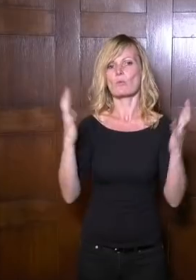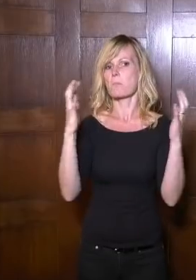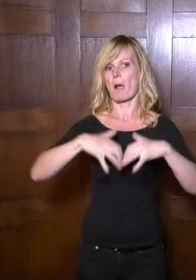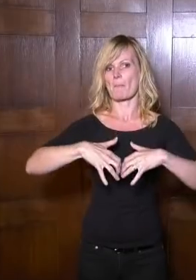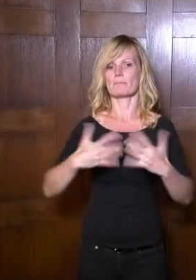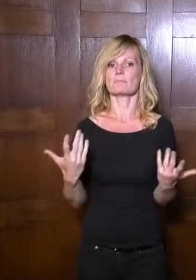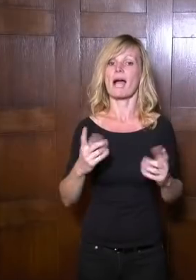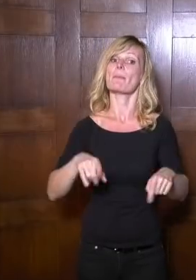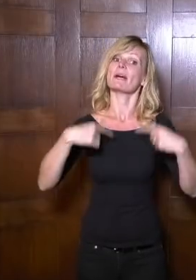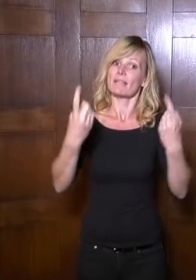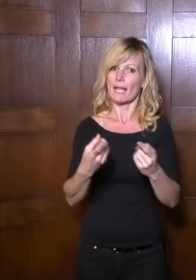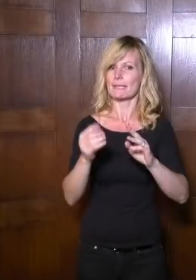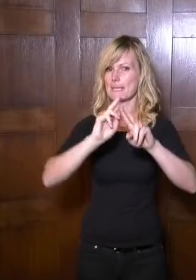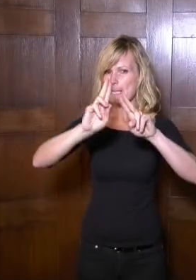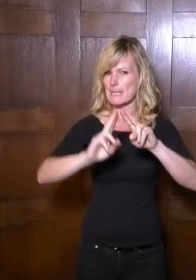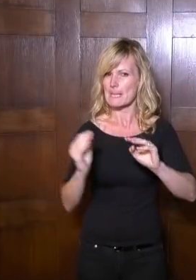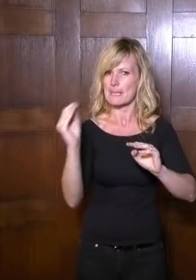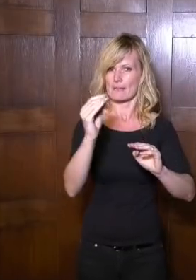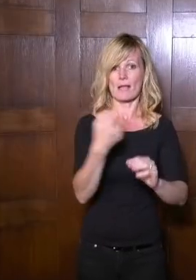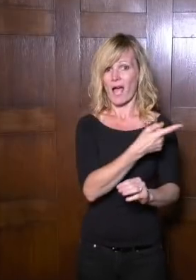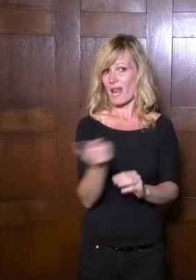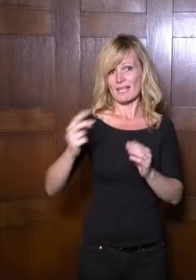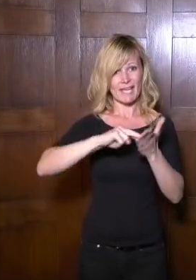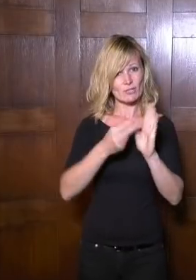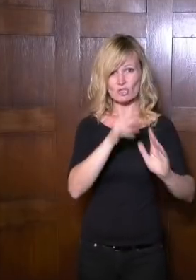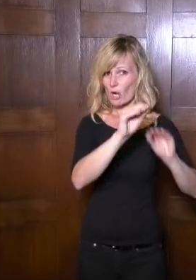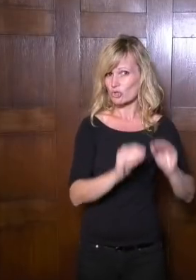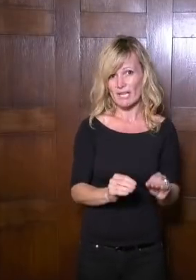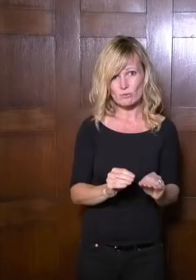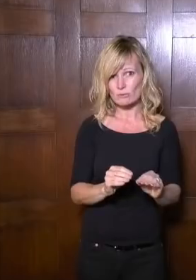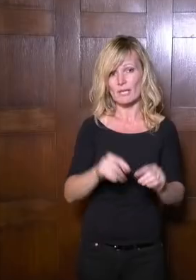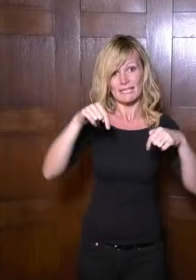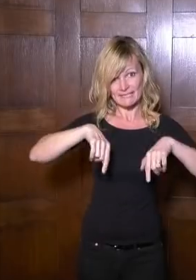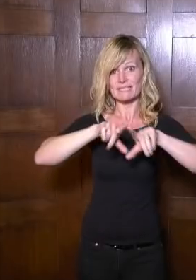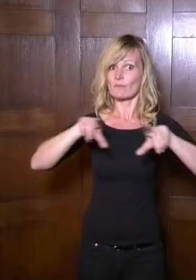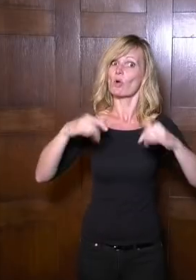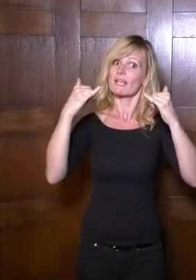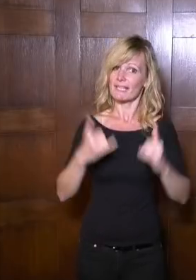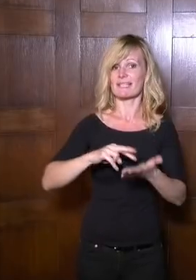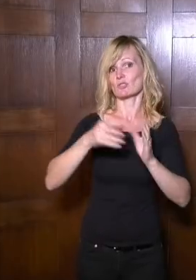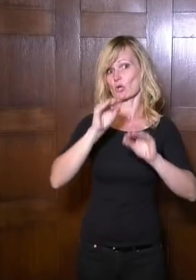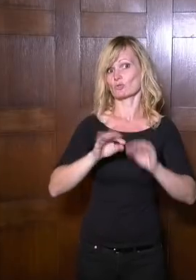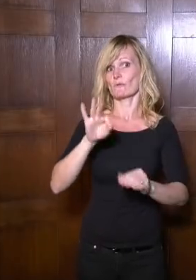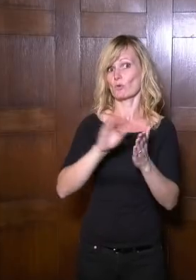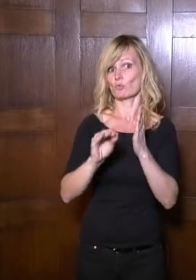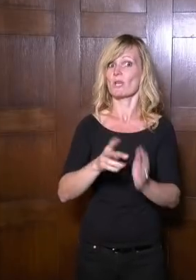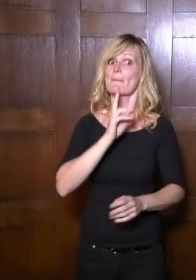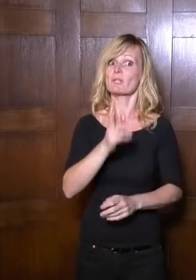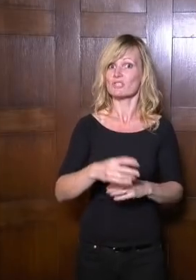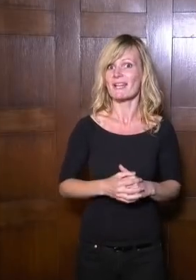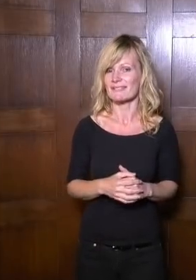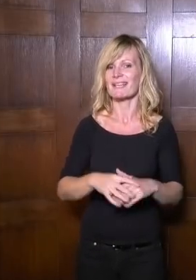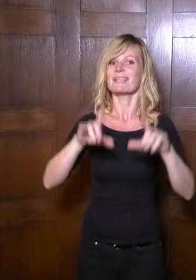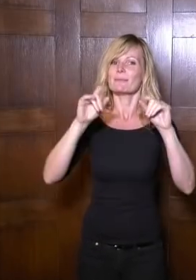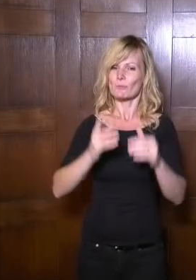wurde nachgerüstet. Nicht jeder hatte technische Ausstattung. Diese Woche wurde jetzt technische Ausstattung für Schülerinnen und Schüler bestellt. Es wird